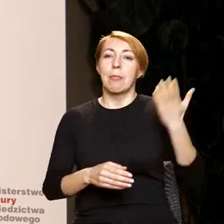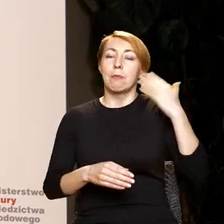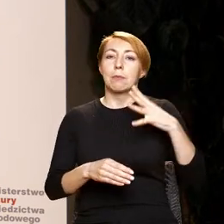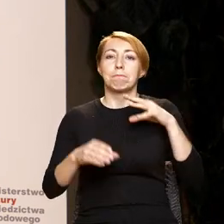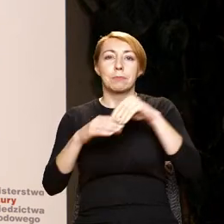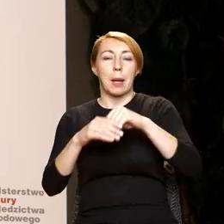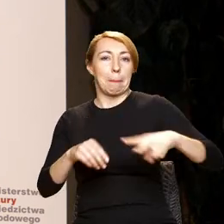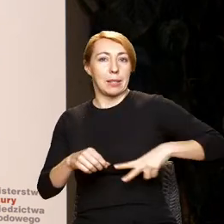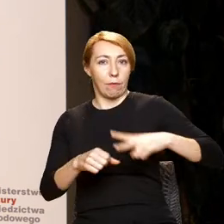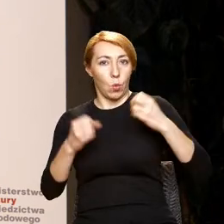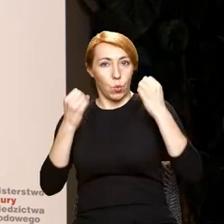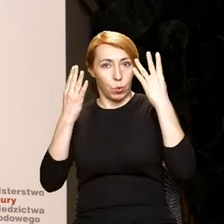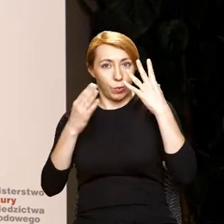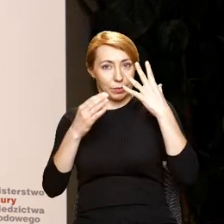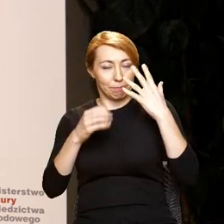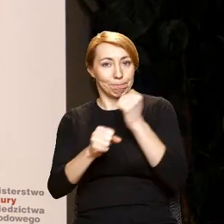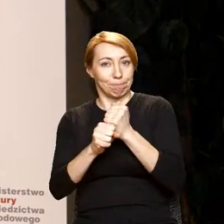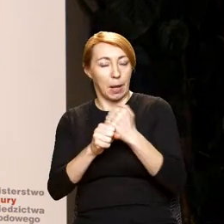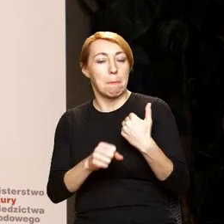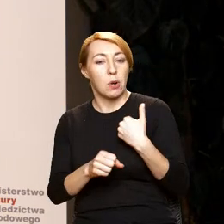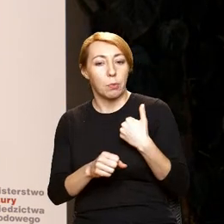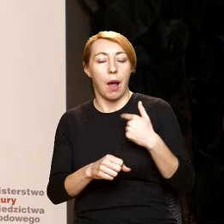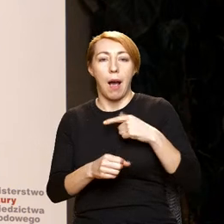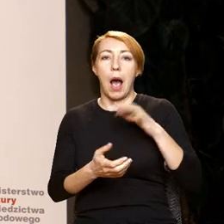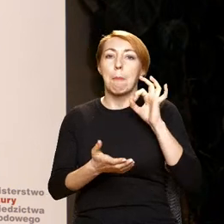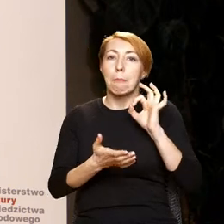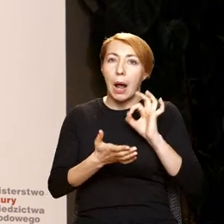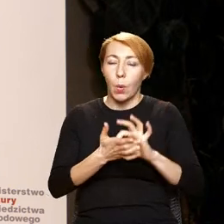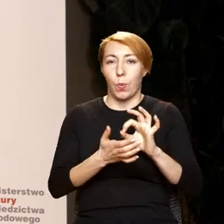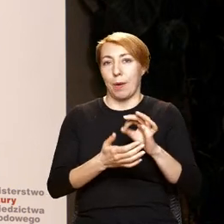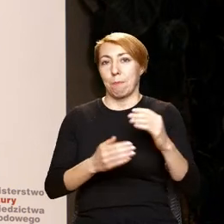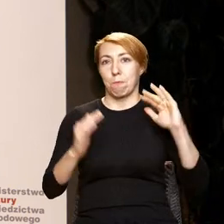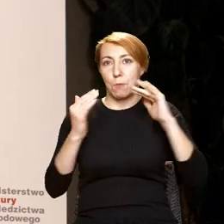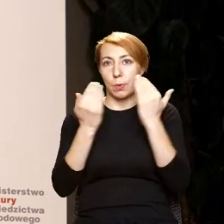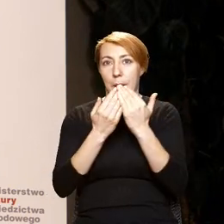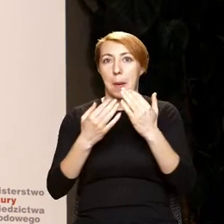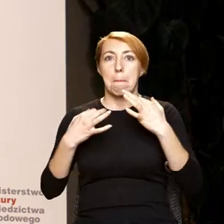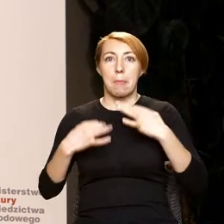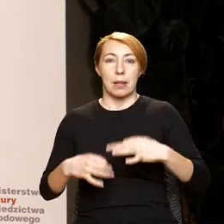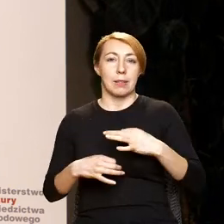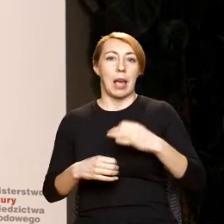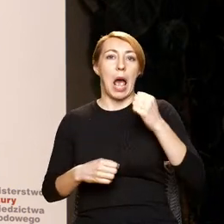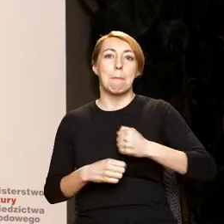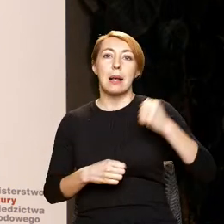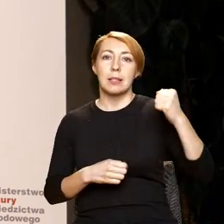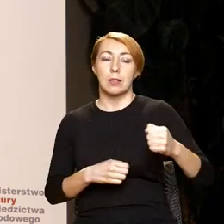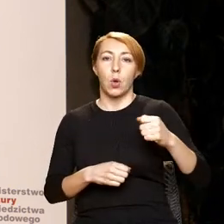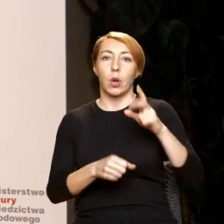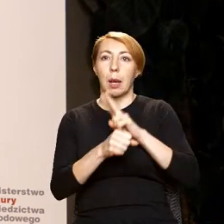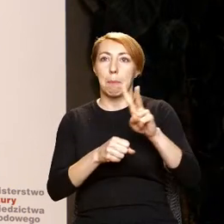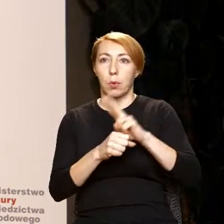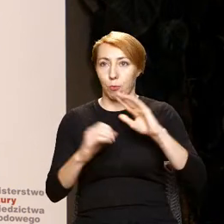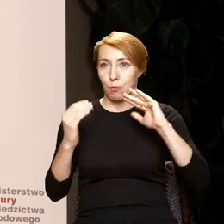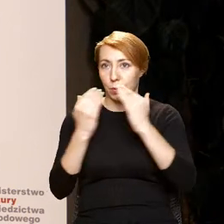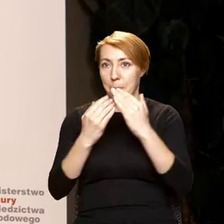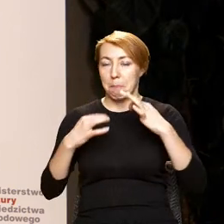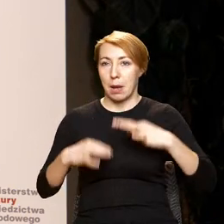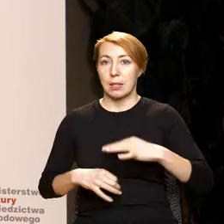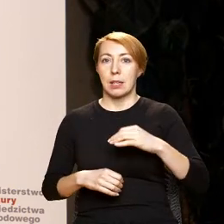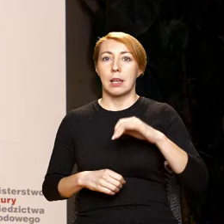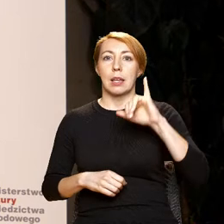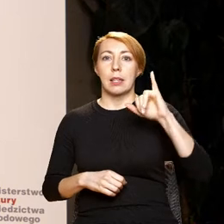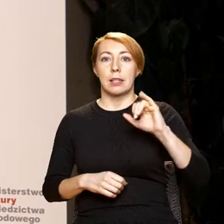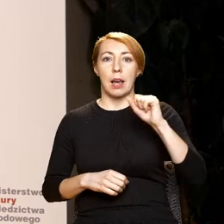Kultury, miałam okazję poznać obecną tutaj wtedy ambasador Japonii, panią Jadwigę